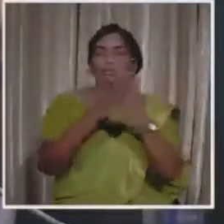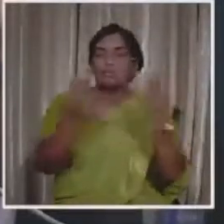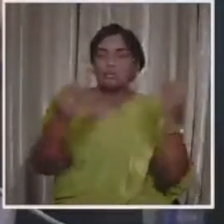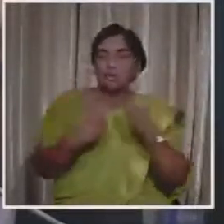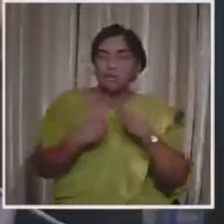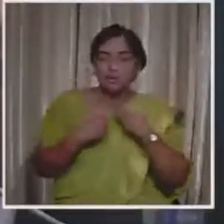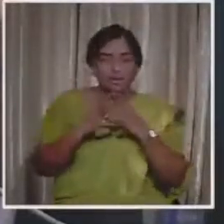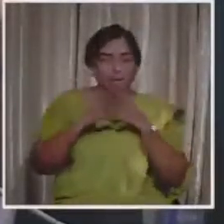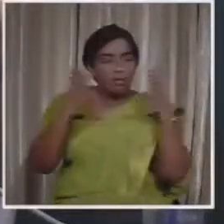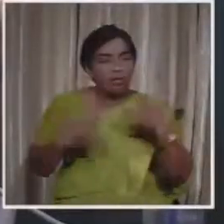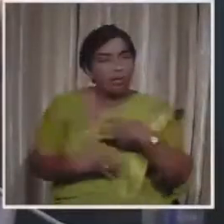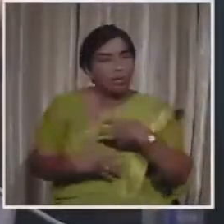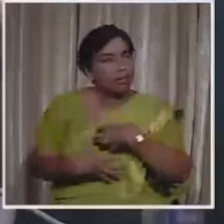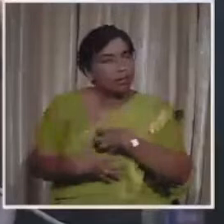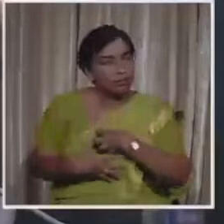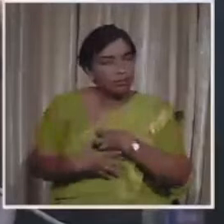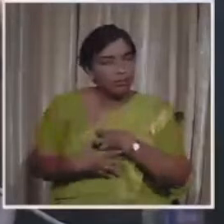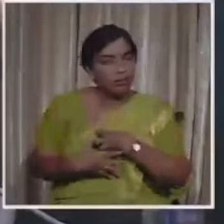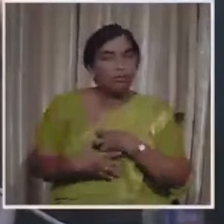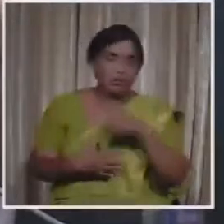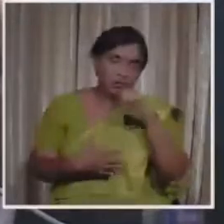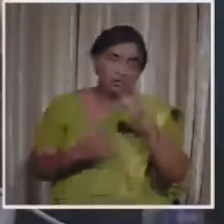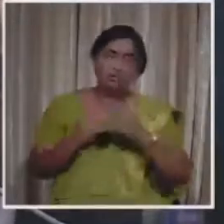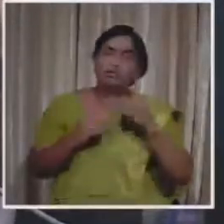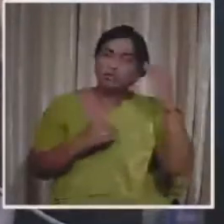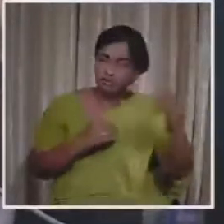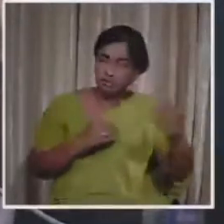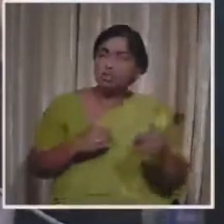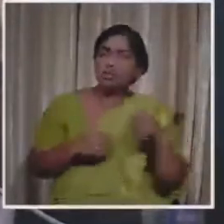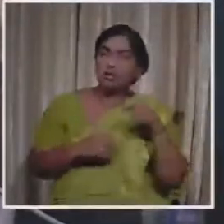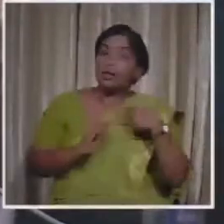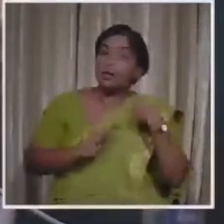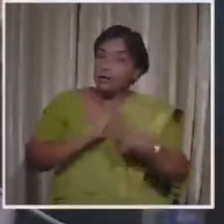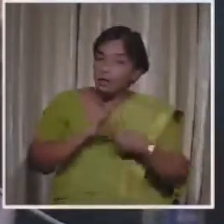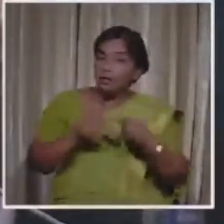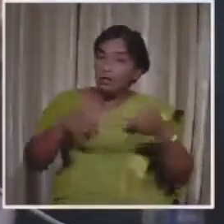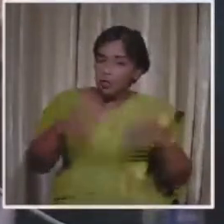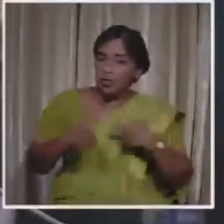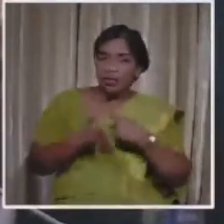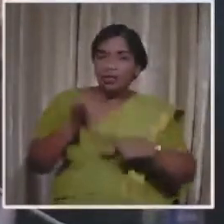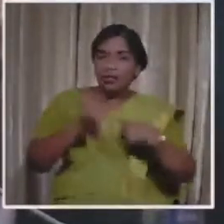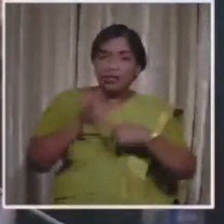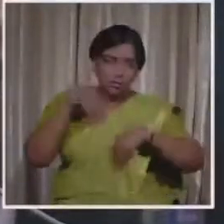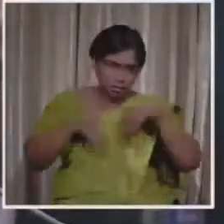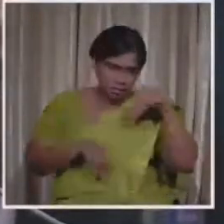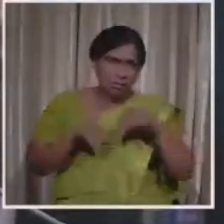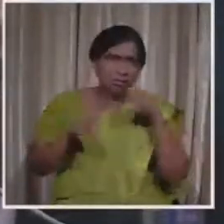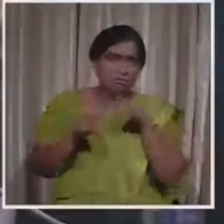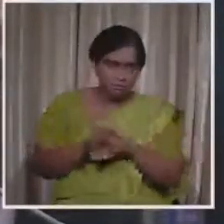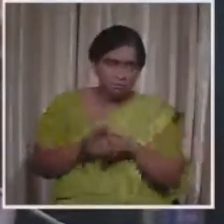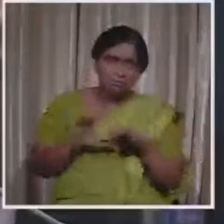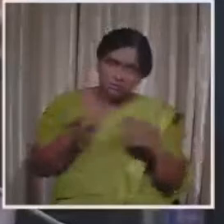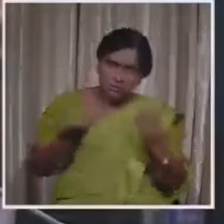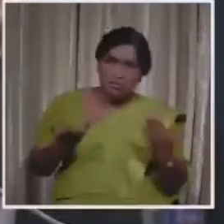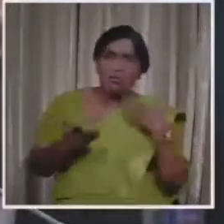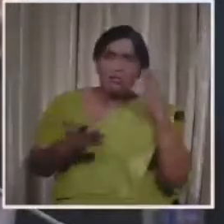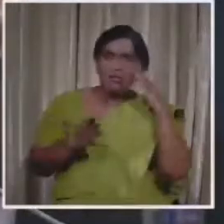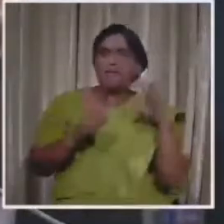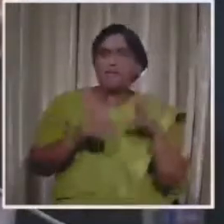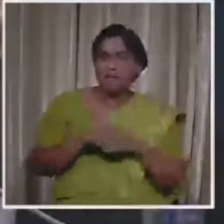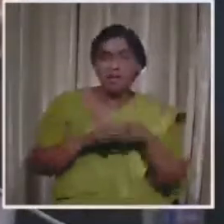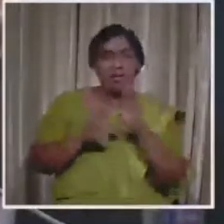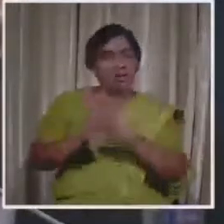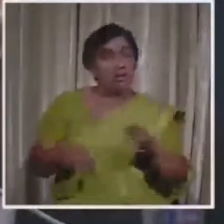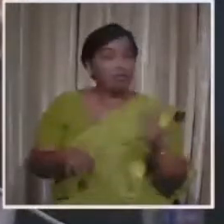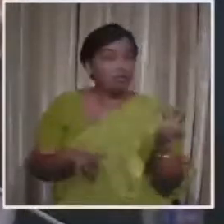මේක දරා ගන්න බෑ කරු කතානායකතුමනි. මං තීරණය කරා ඉදිරියේදී මේ රටේ තවදුරටත් දේශපාලනය කරවද නැද්ද නැත්තම් මගේ බිරිඳටත් මගේ